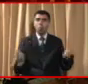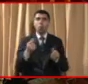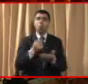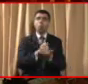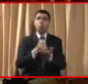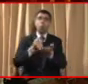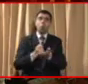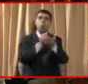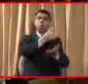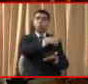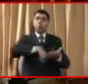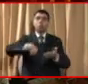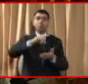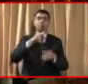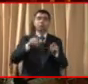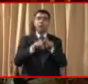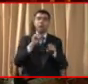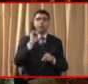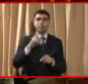راجع بصفة خاصة